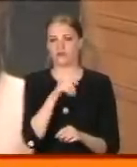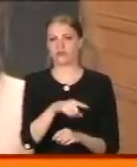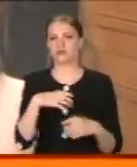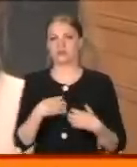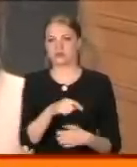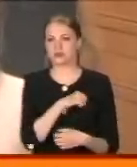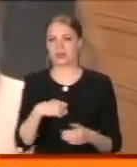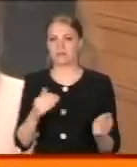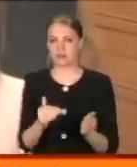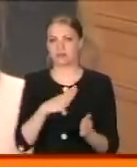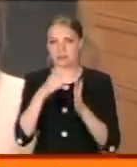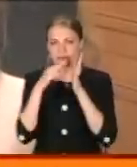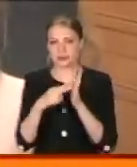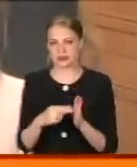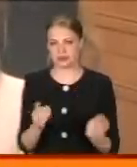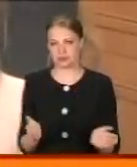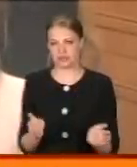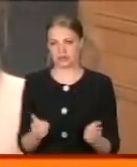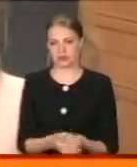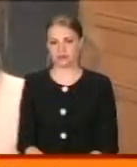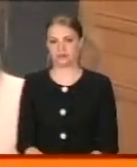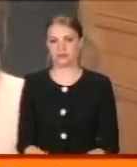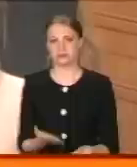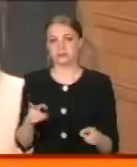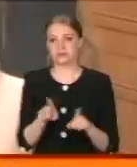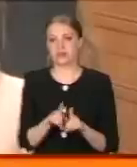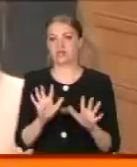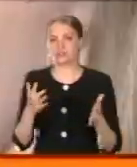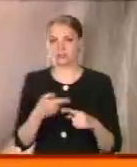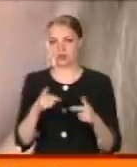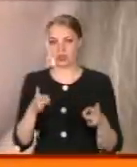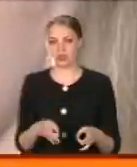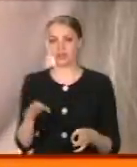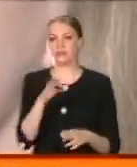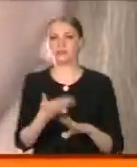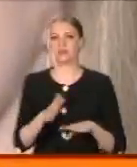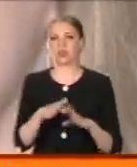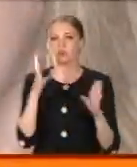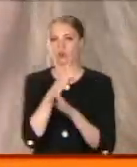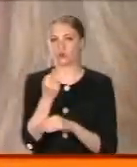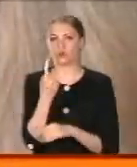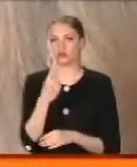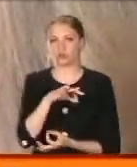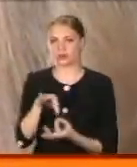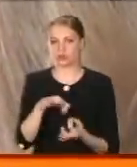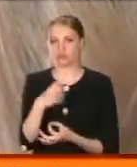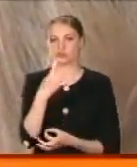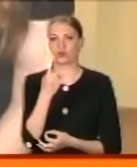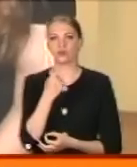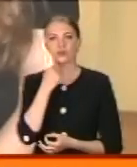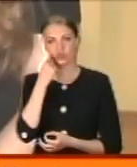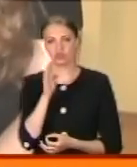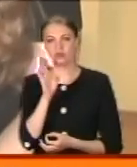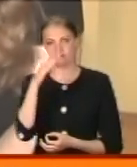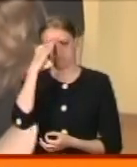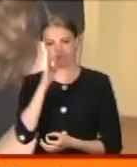самий манюсінький. Йому було 7 місяців. Як сталося це трагедія. Про нелегку долю 11 сиріт 41-річні